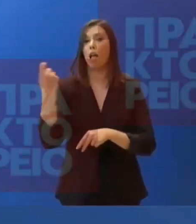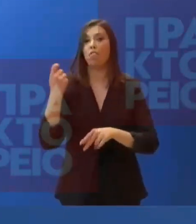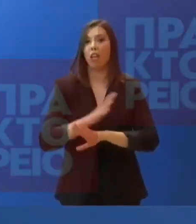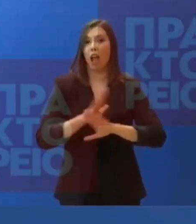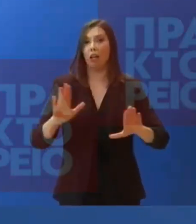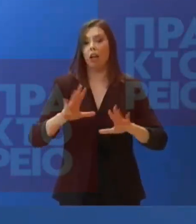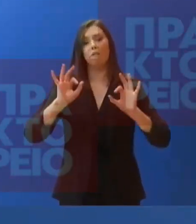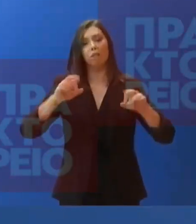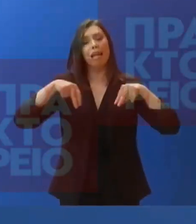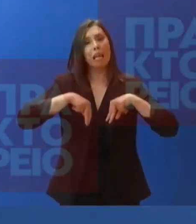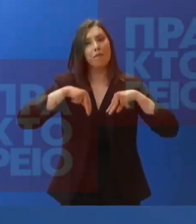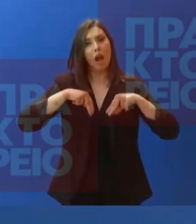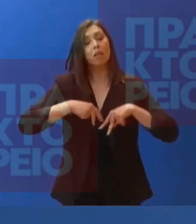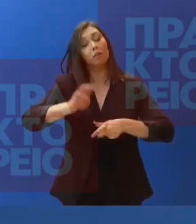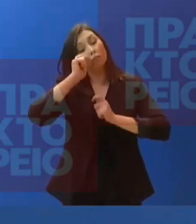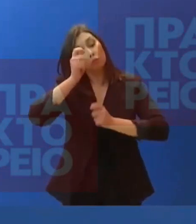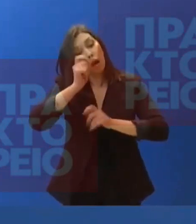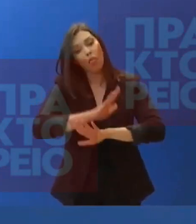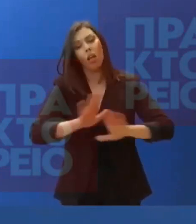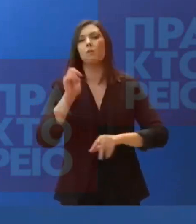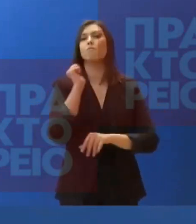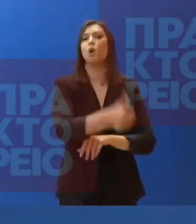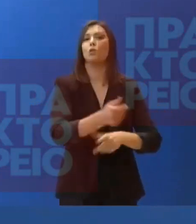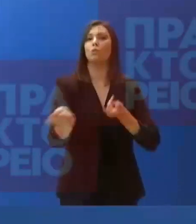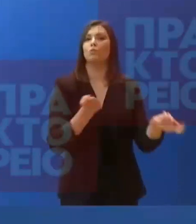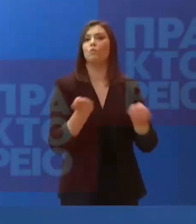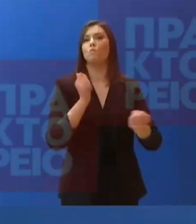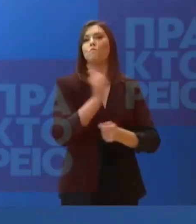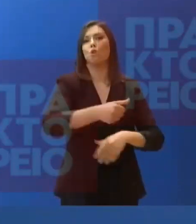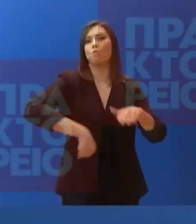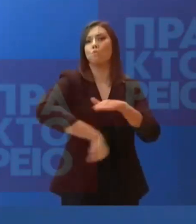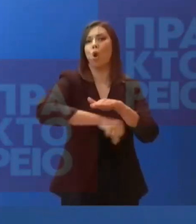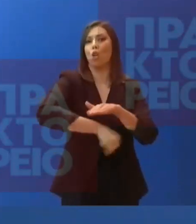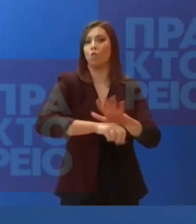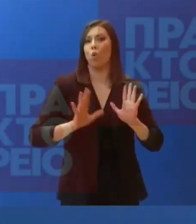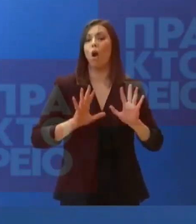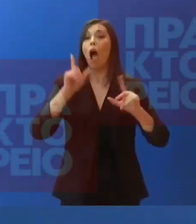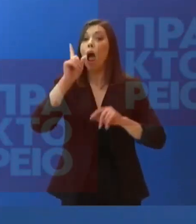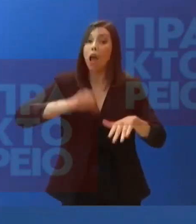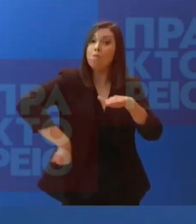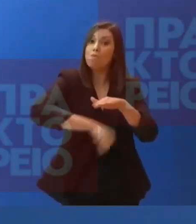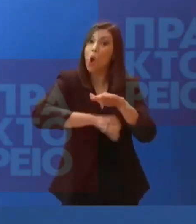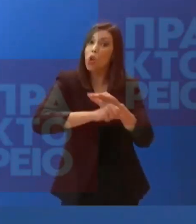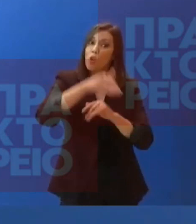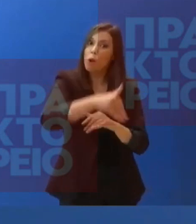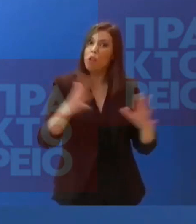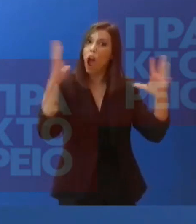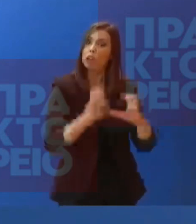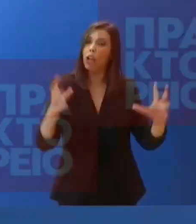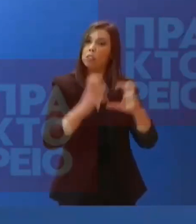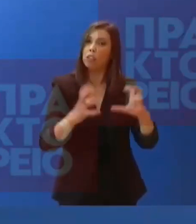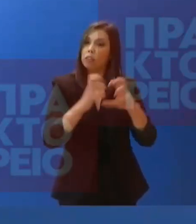ποδοσφαίρου. Δεν θα επιτρέψει όμως ένα θέμα του ποδοσφαίρου να θέσει σε κίνδυνο την κοινωνική συνοχή που τόσο δοκιμάστηκε στα χρόνια της